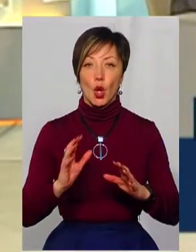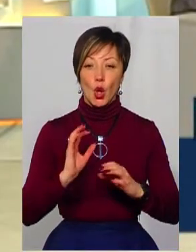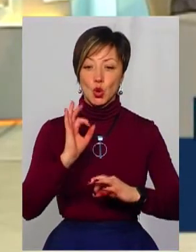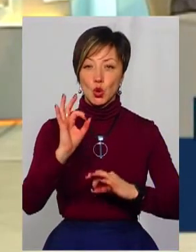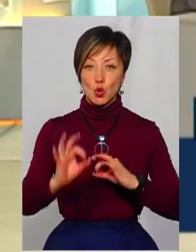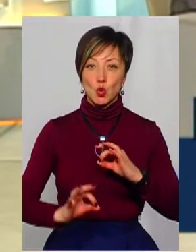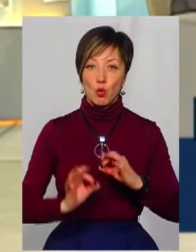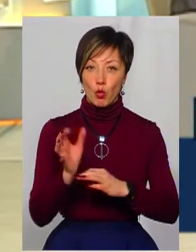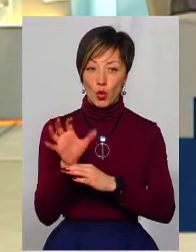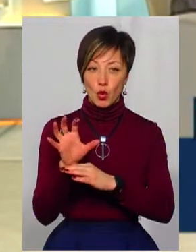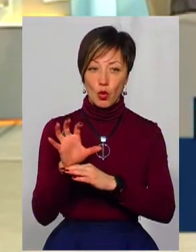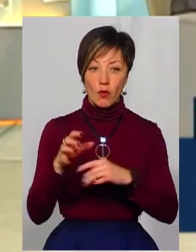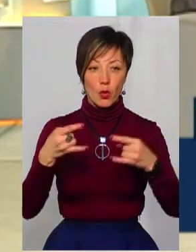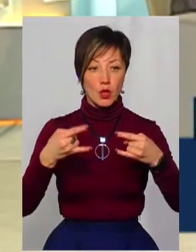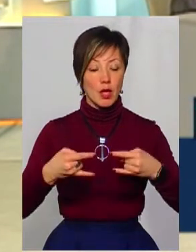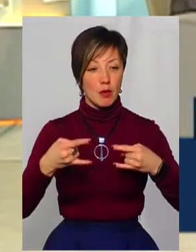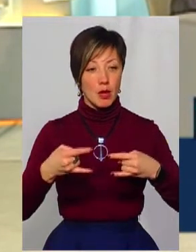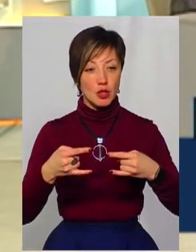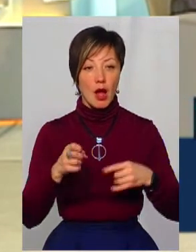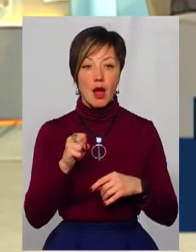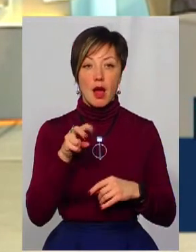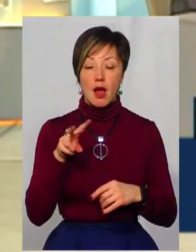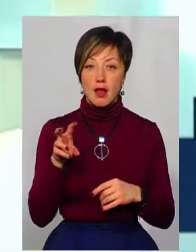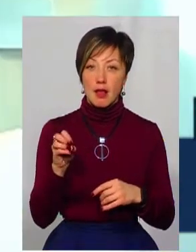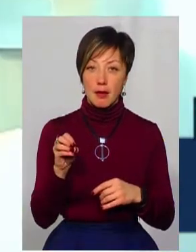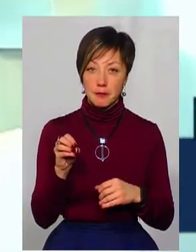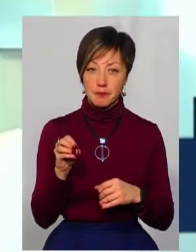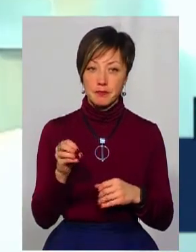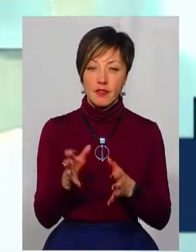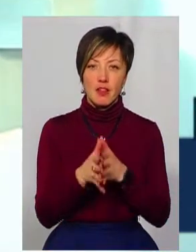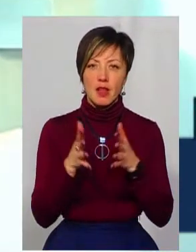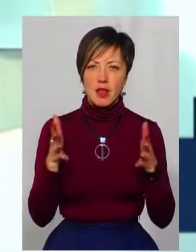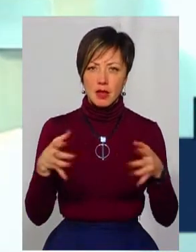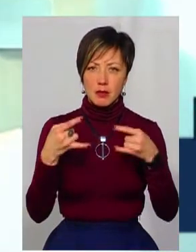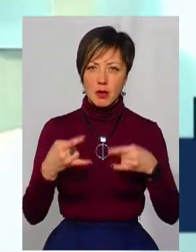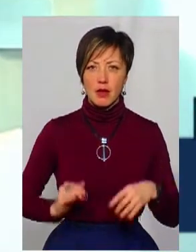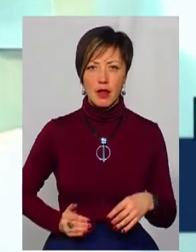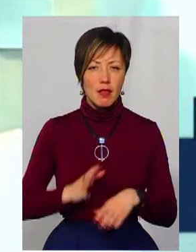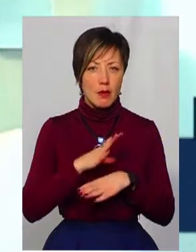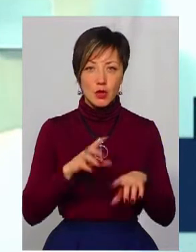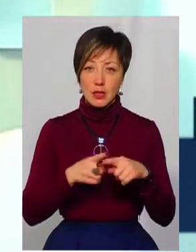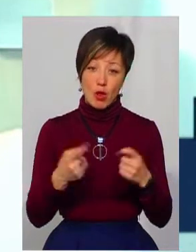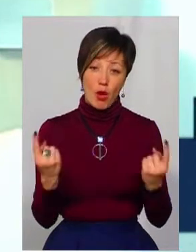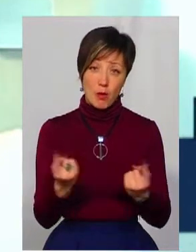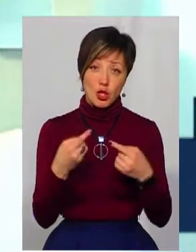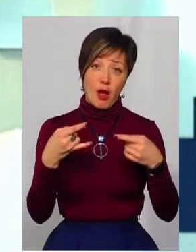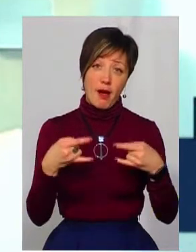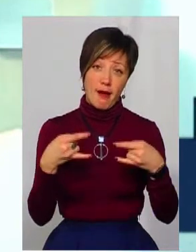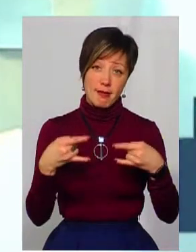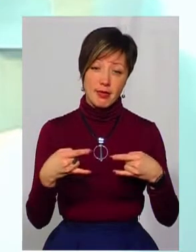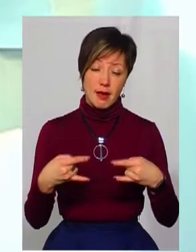і тоді вже люди почали насолоджуватися. Но медіагрупи, там, холдинги тоді там, яких не було, це були канали,